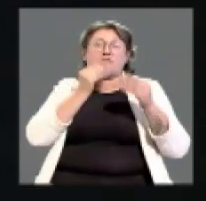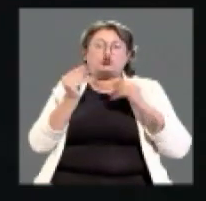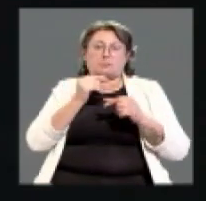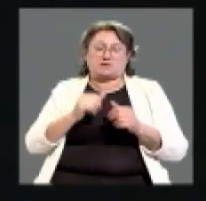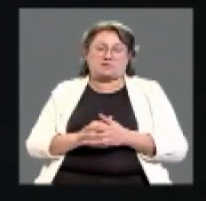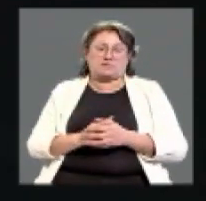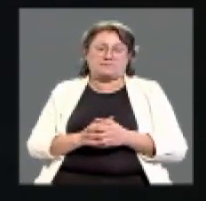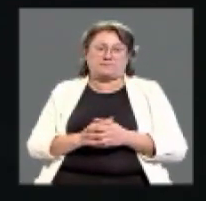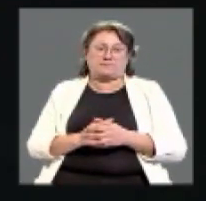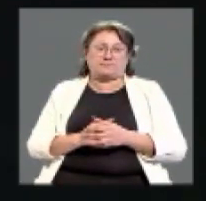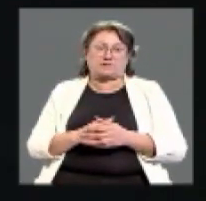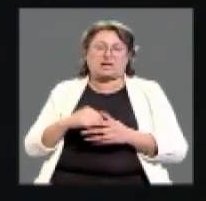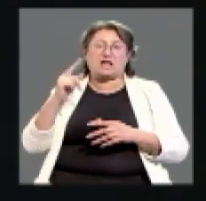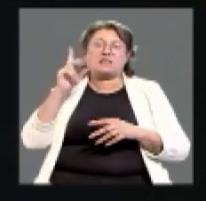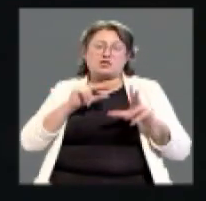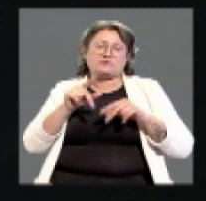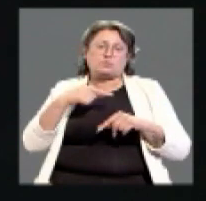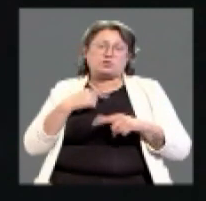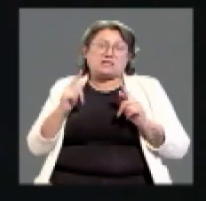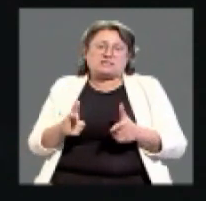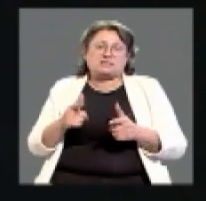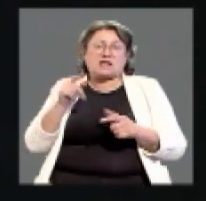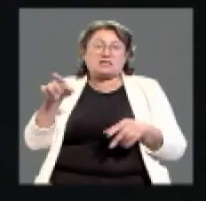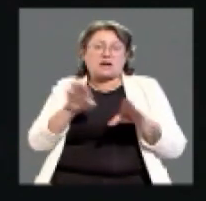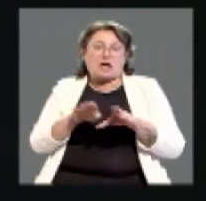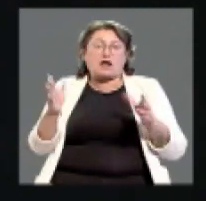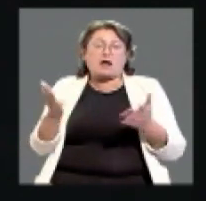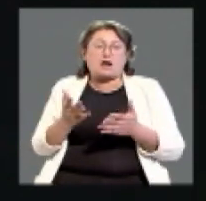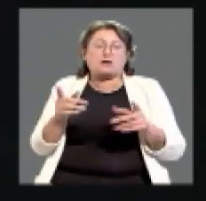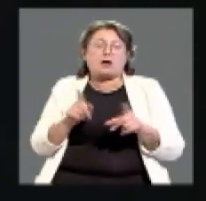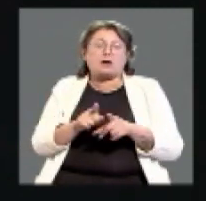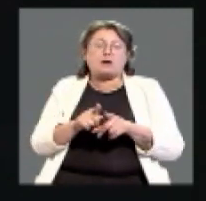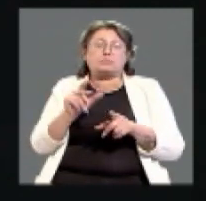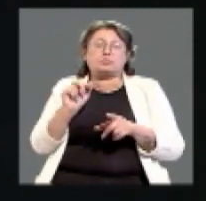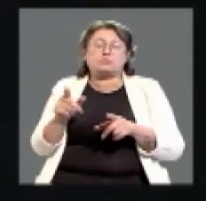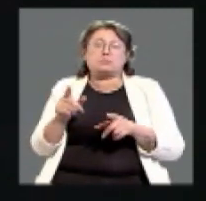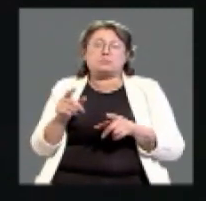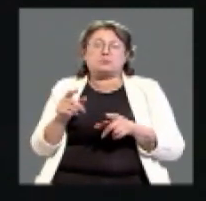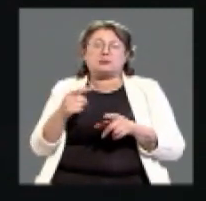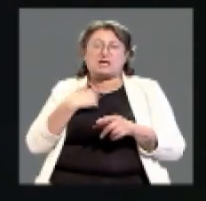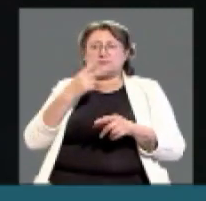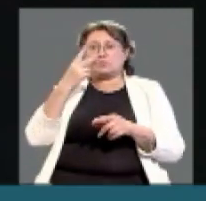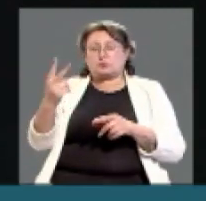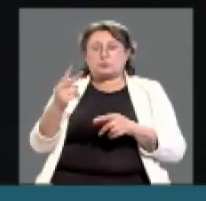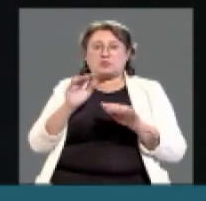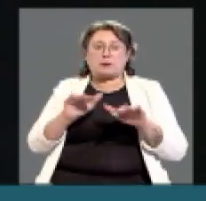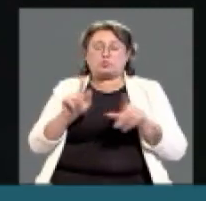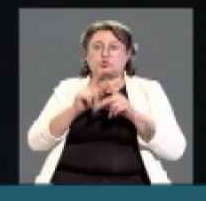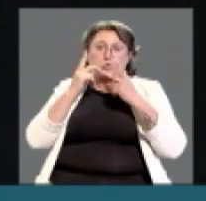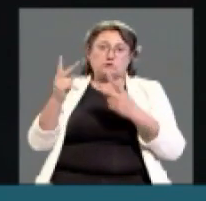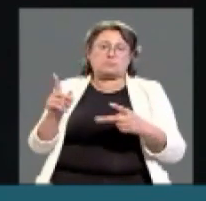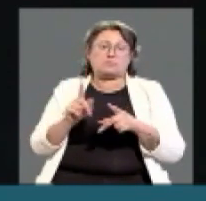волшебная. Надеюсь, вы согласитесь со мной. Она как такая, какая, как будто ее, вот я смотрю, и ребята тоже